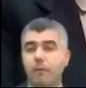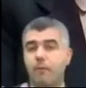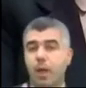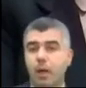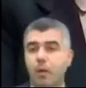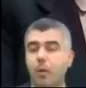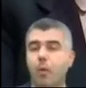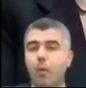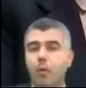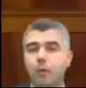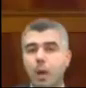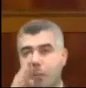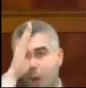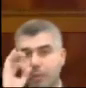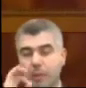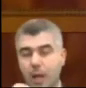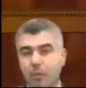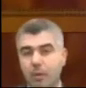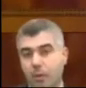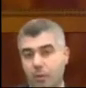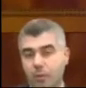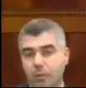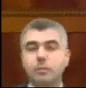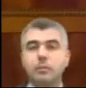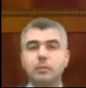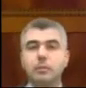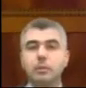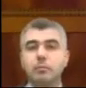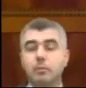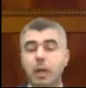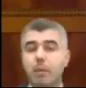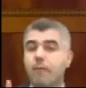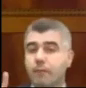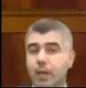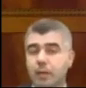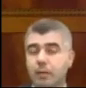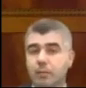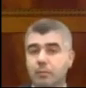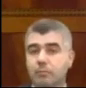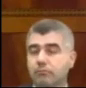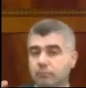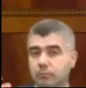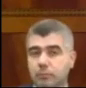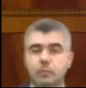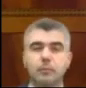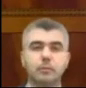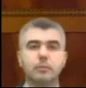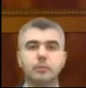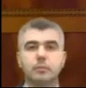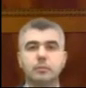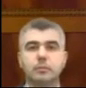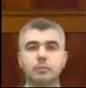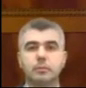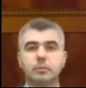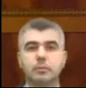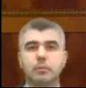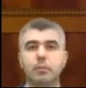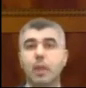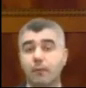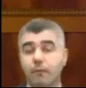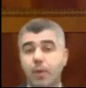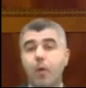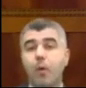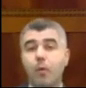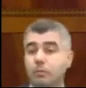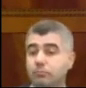مسؤولين أساسيين مع السلطان محمد الخامس قبل أن نعود إلى المنطق